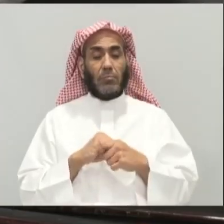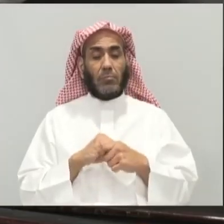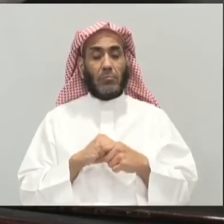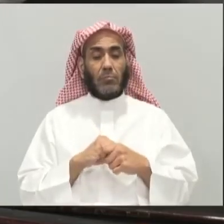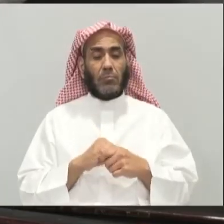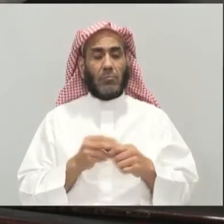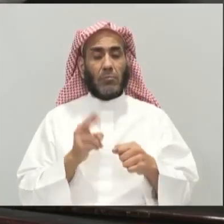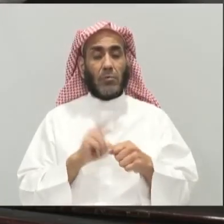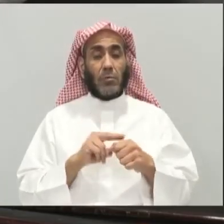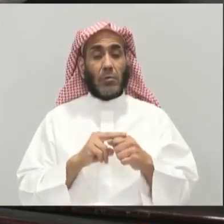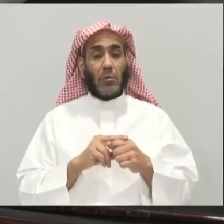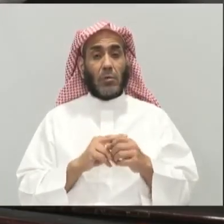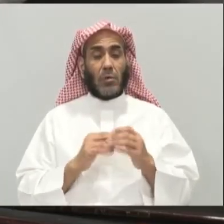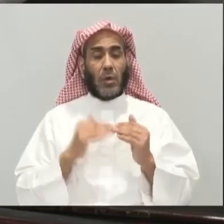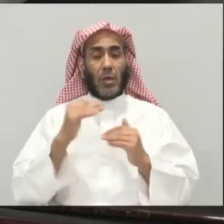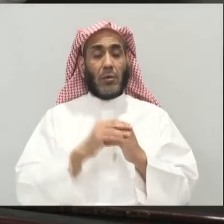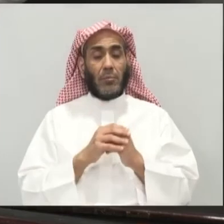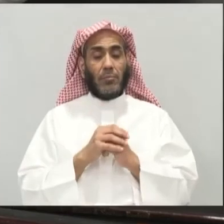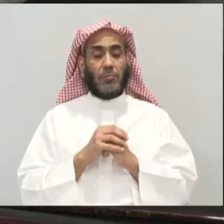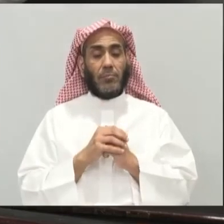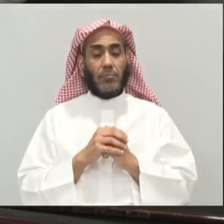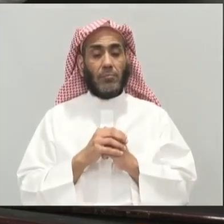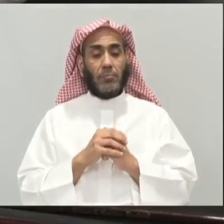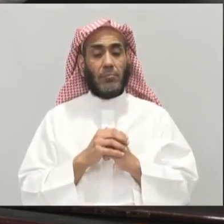نرجع هنا من الاعلى